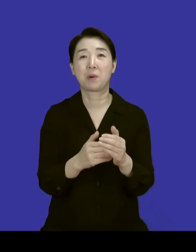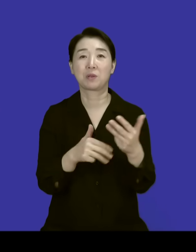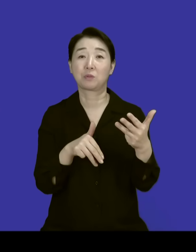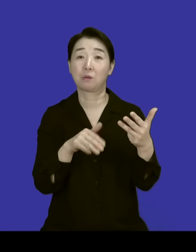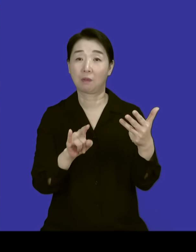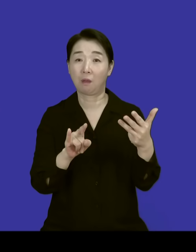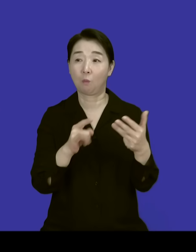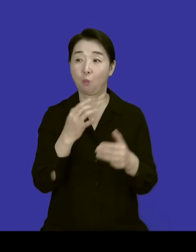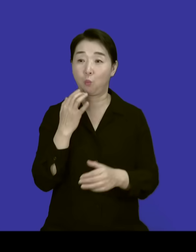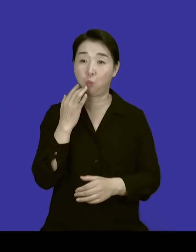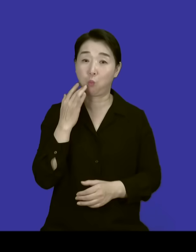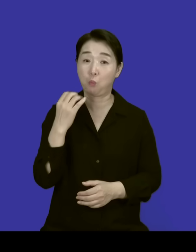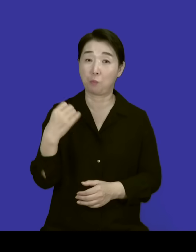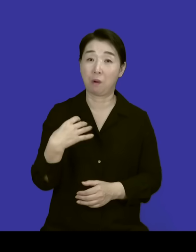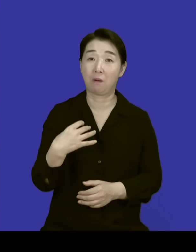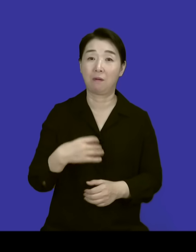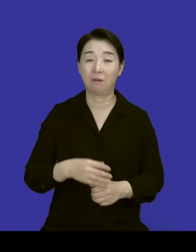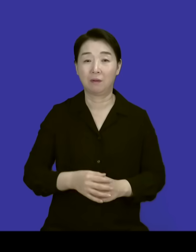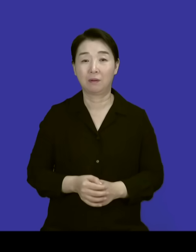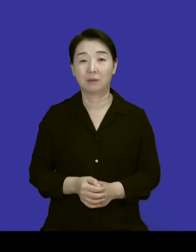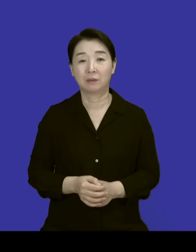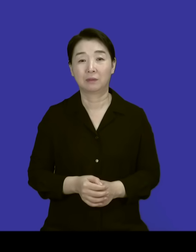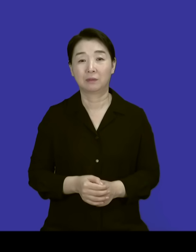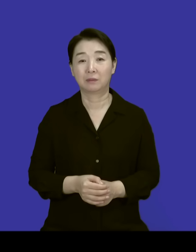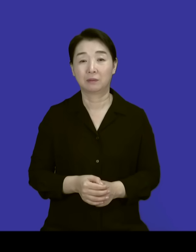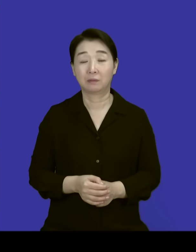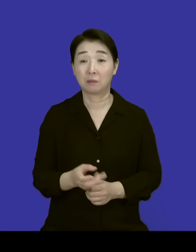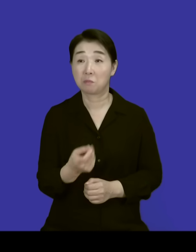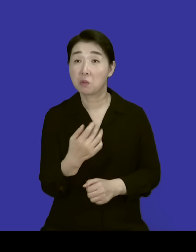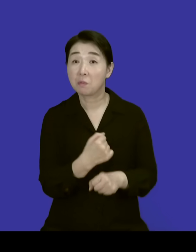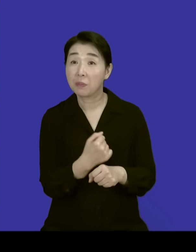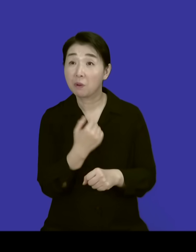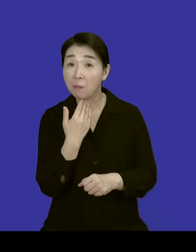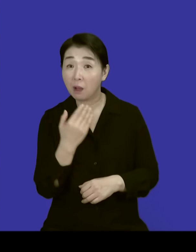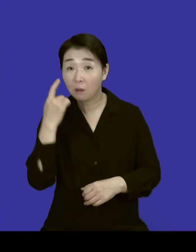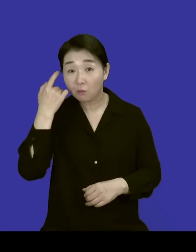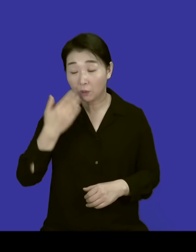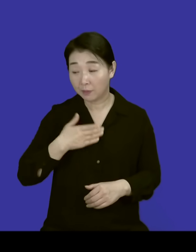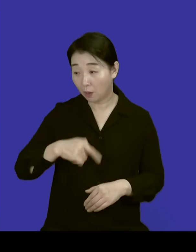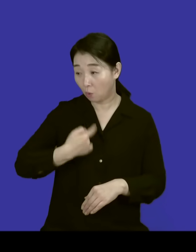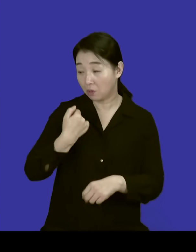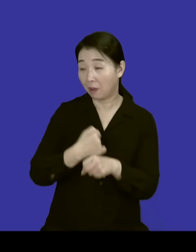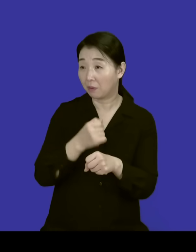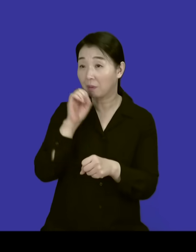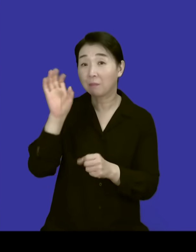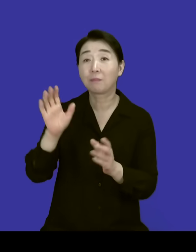완전 신선하다고 이거 어떻게 몇 명이서 만든 거냐 그래서 제가 다 만든